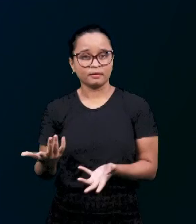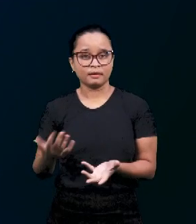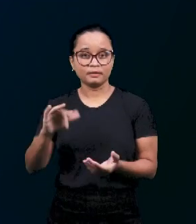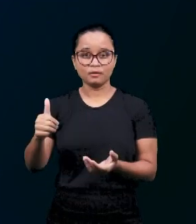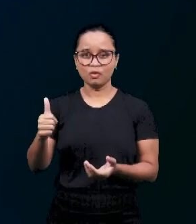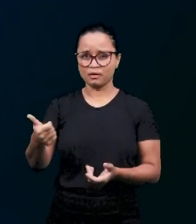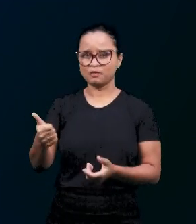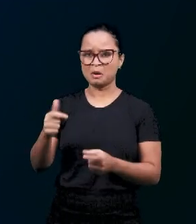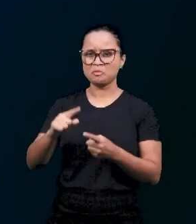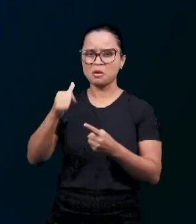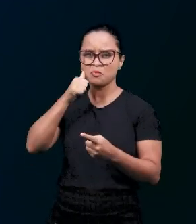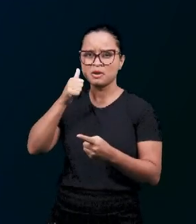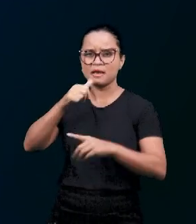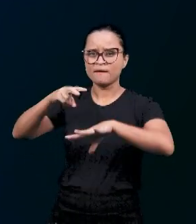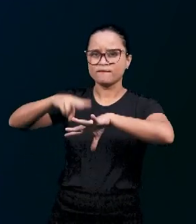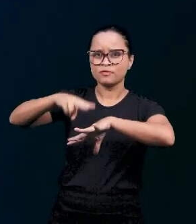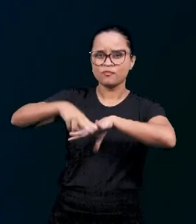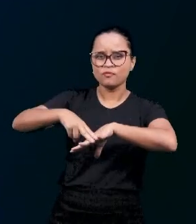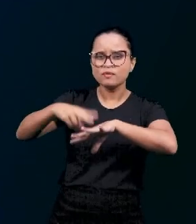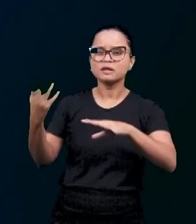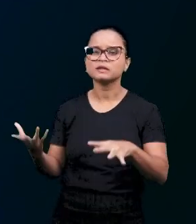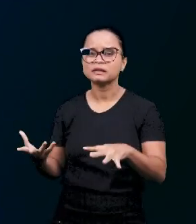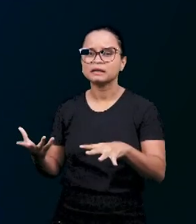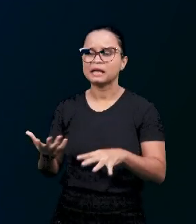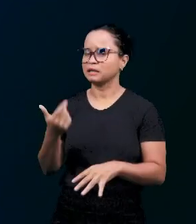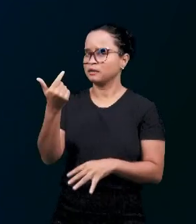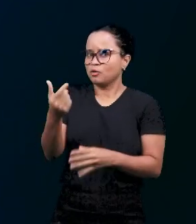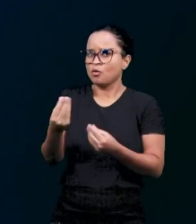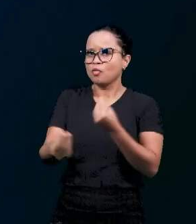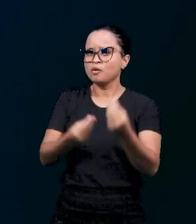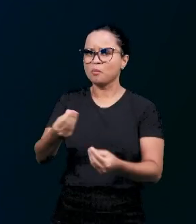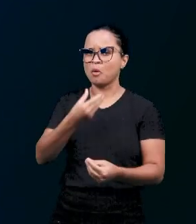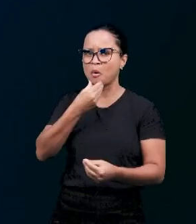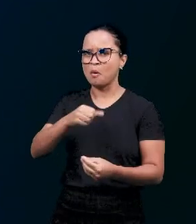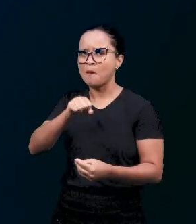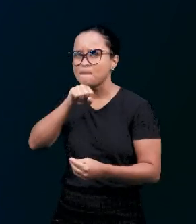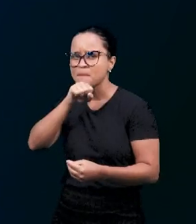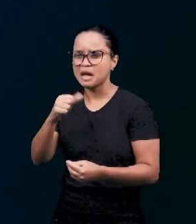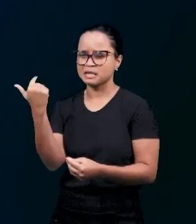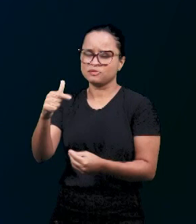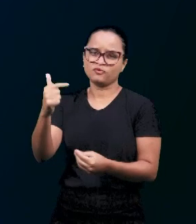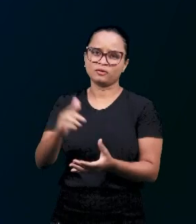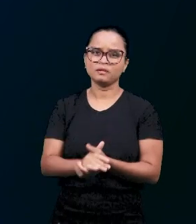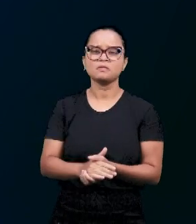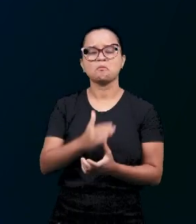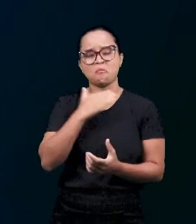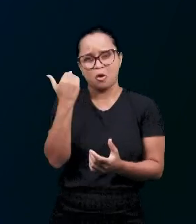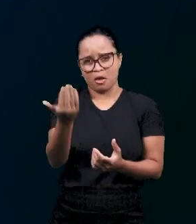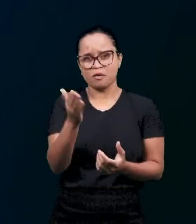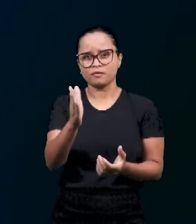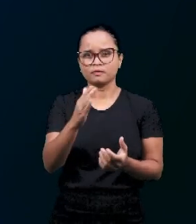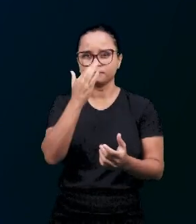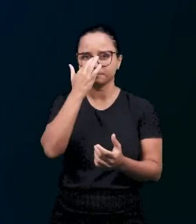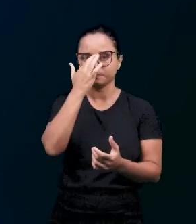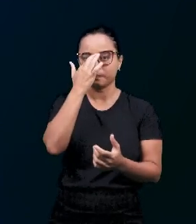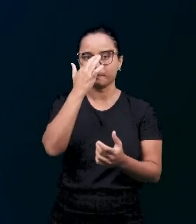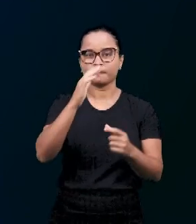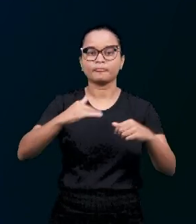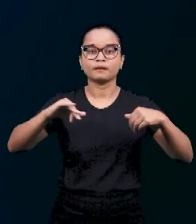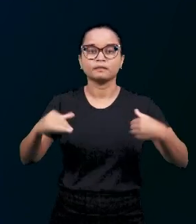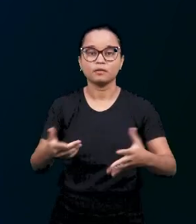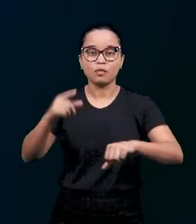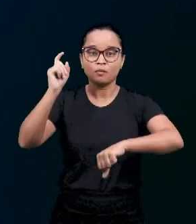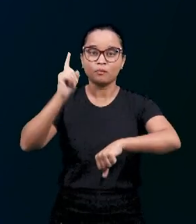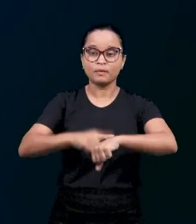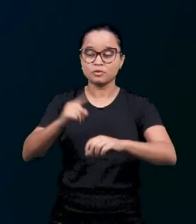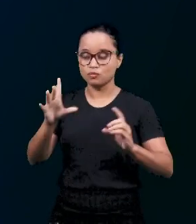dame elle était veuve, c'est-à-dire il n'avait plus la figure du père, le père était mort. Et le